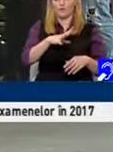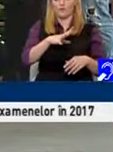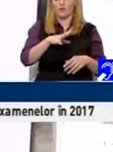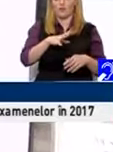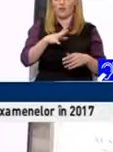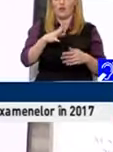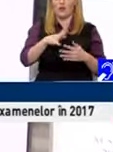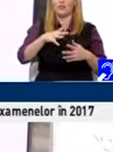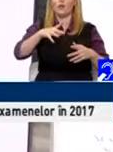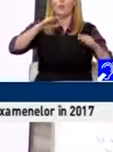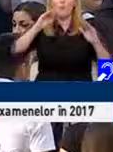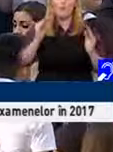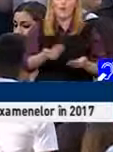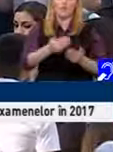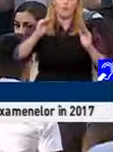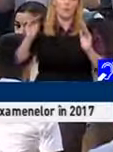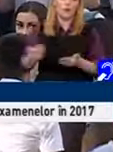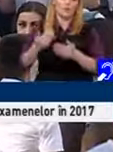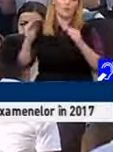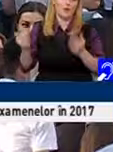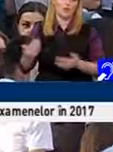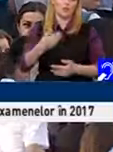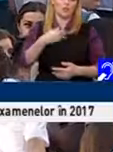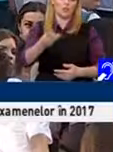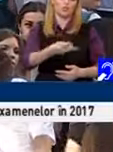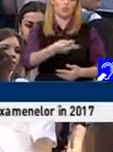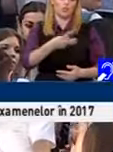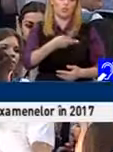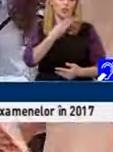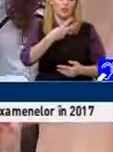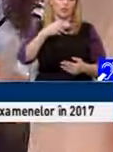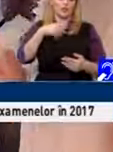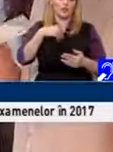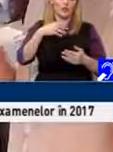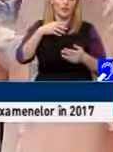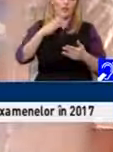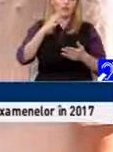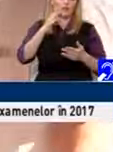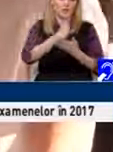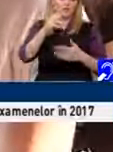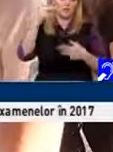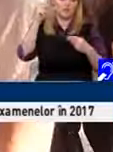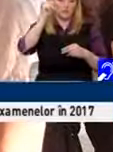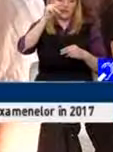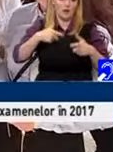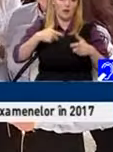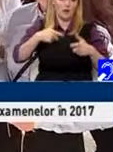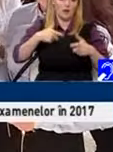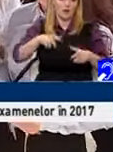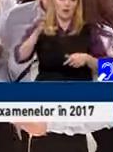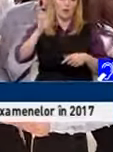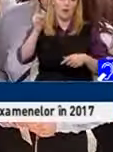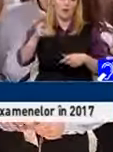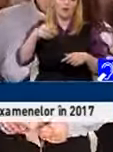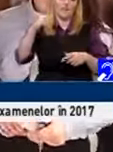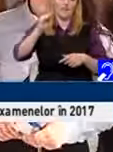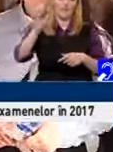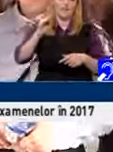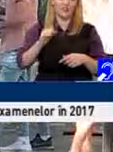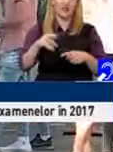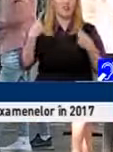prezintă un procent din numărul total al celor care au optat pentru acest obiect. Totuși, oficialii resping acuzațiile că testele